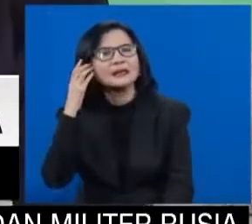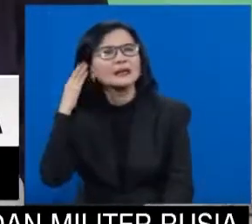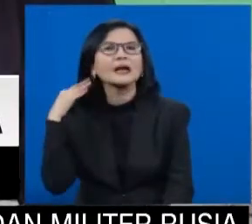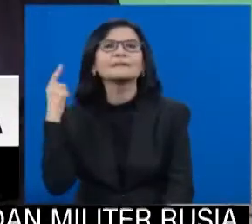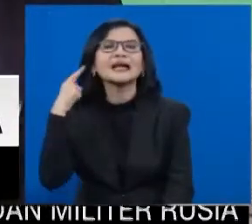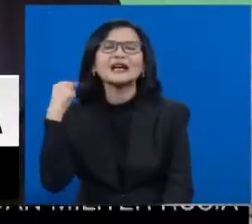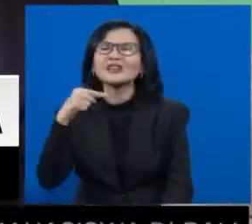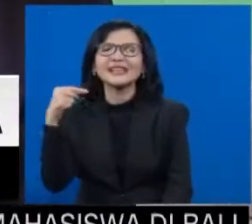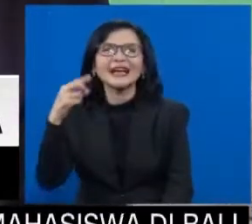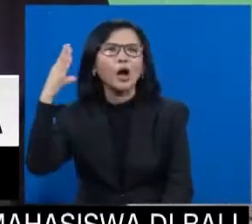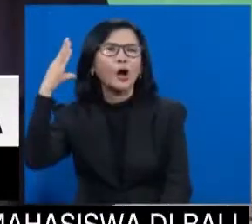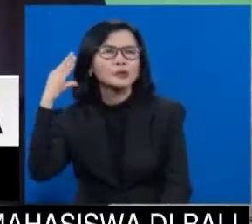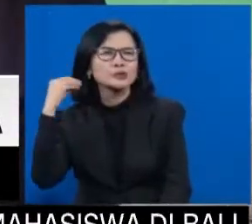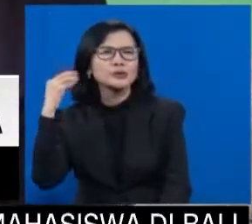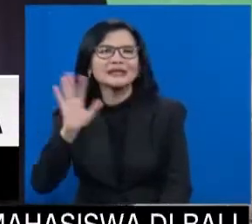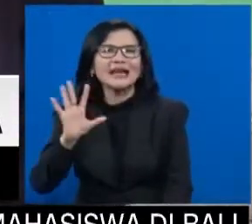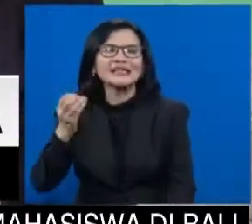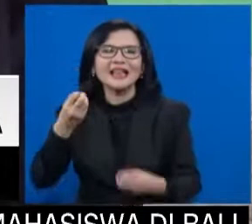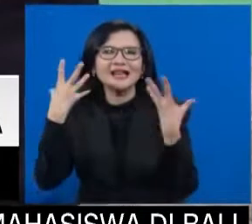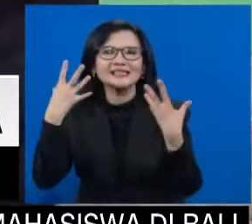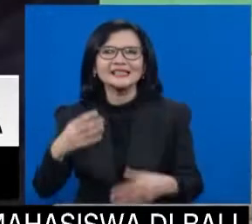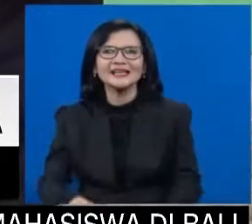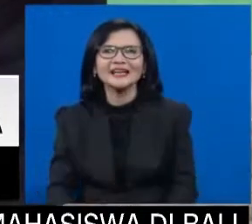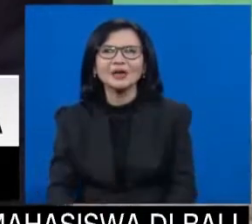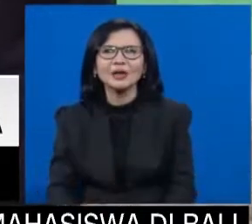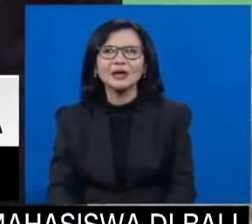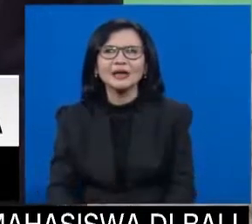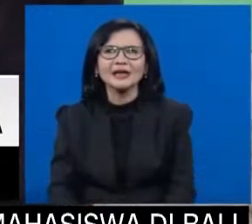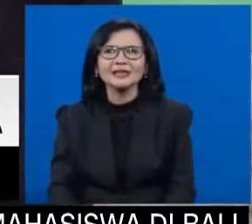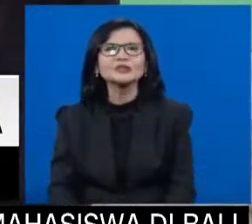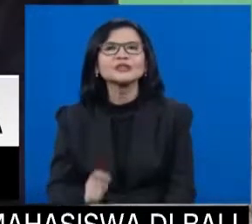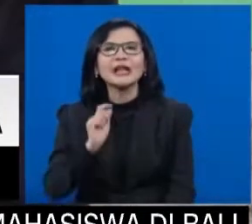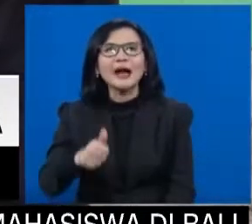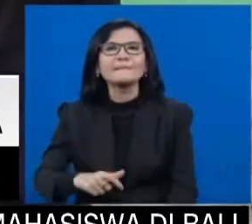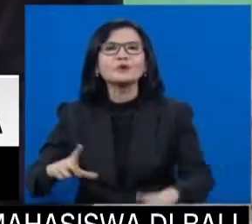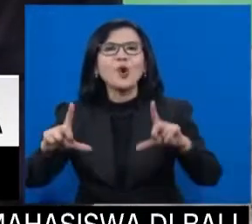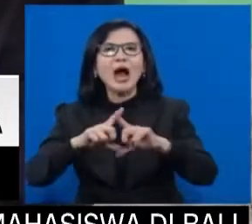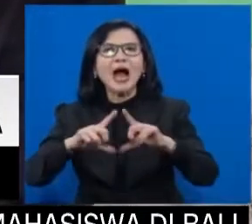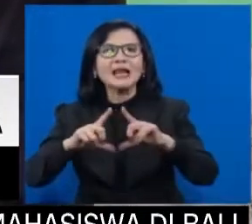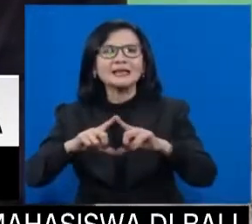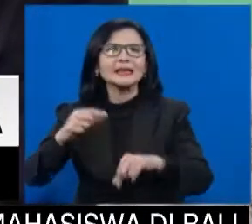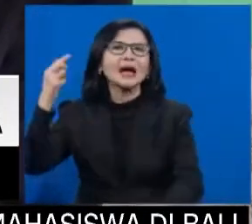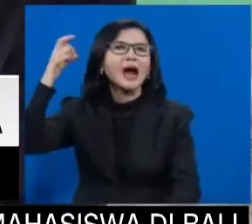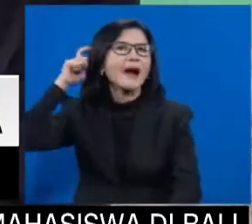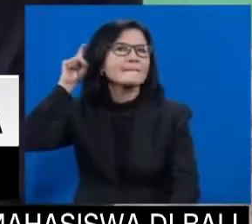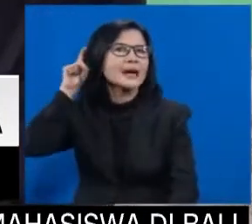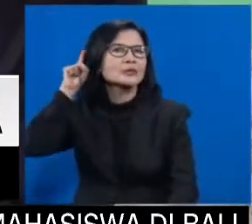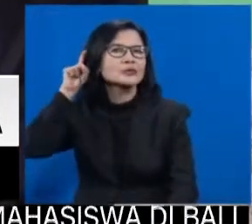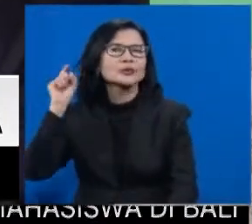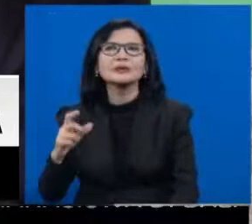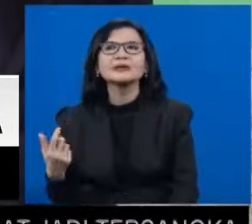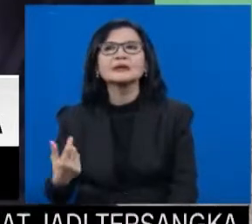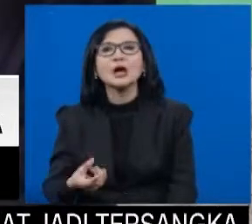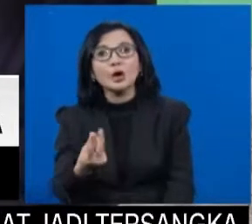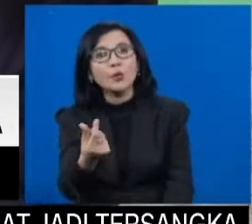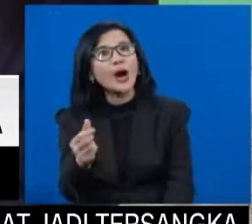ini, kurang jelas juga, mungkin butuh alat kayak gitu Pak. Alat bantu pendengar ya, gitu ya? Iya, bantu pendengar. Emang nggak punya duit